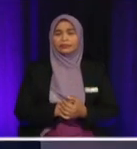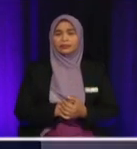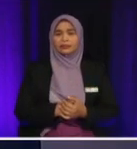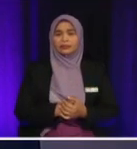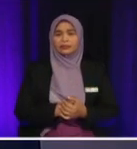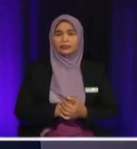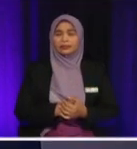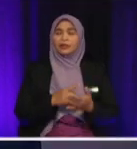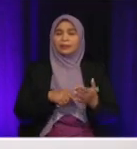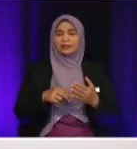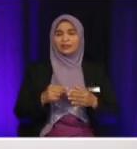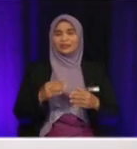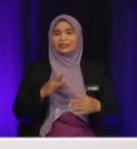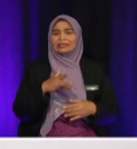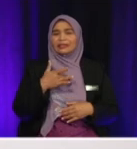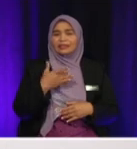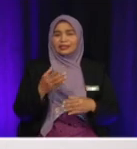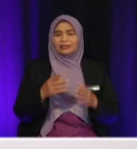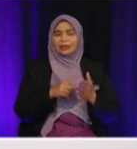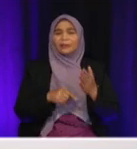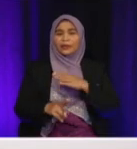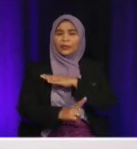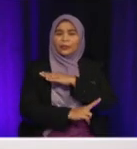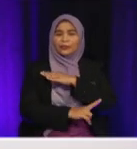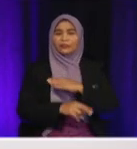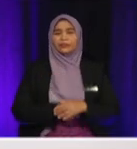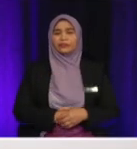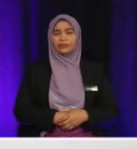saja. Okey, silakan boleh angkat tangan. Ha, itu dia, Hakim.